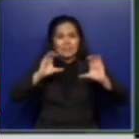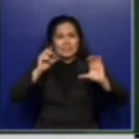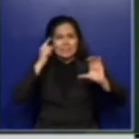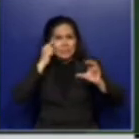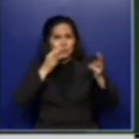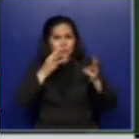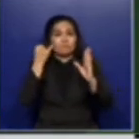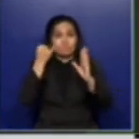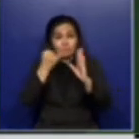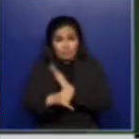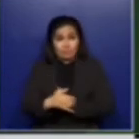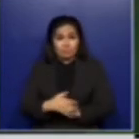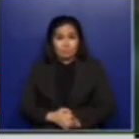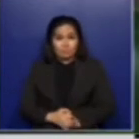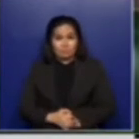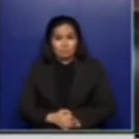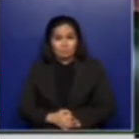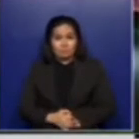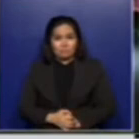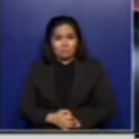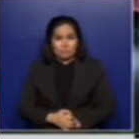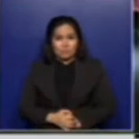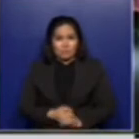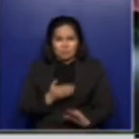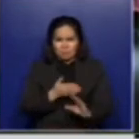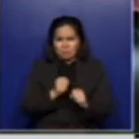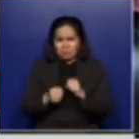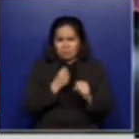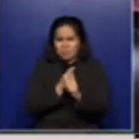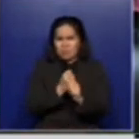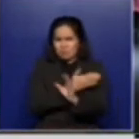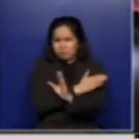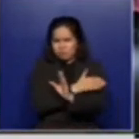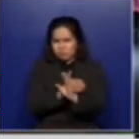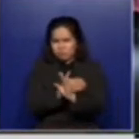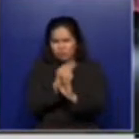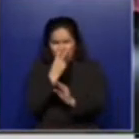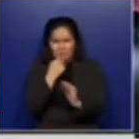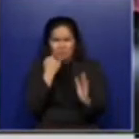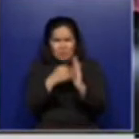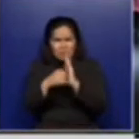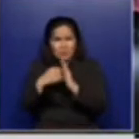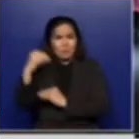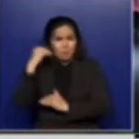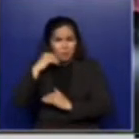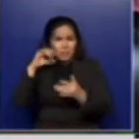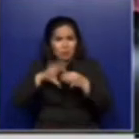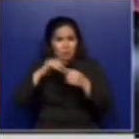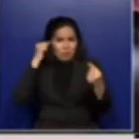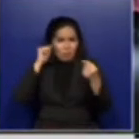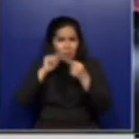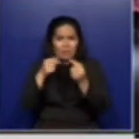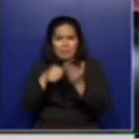การผิดมาโดยตลอดในช่วงหลายปีที่ผ่านมานะครับท่านประธานครับ